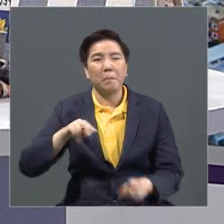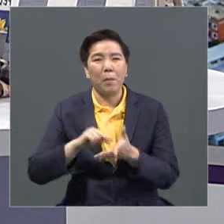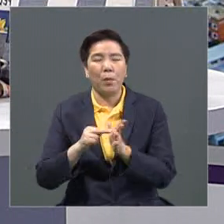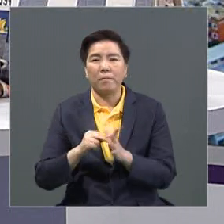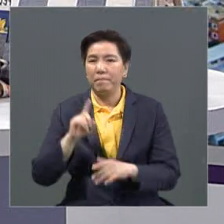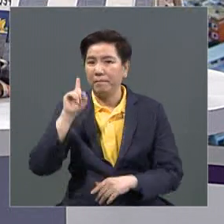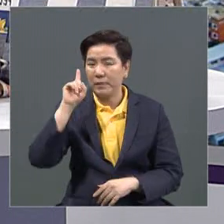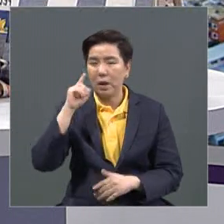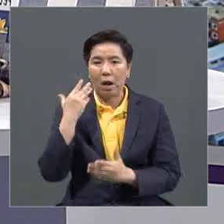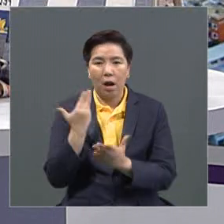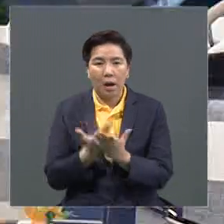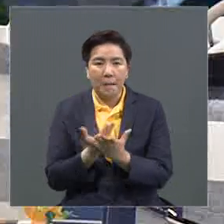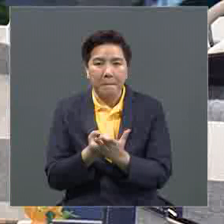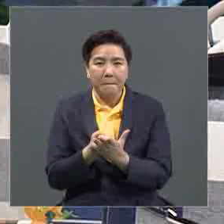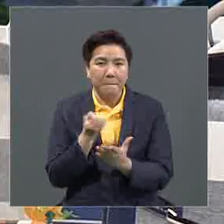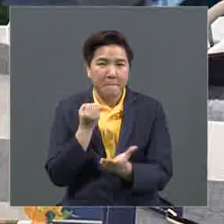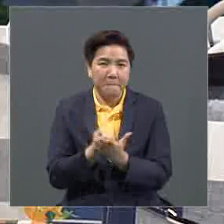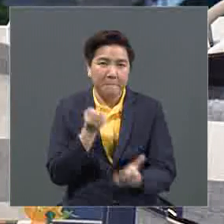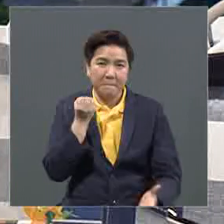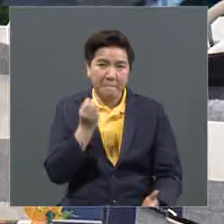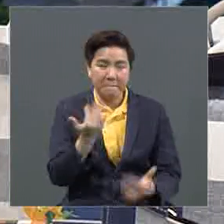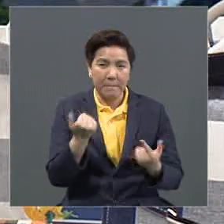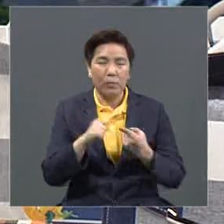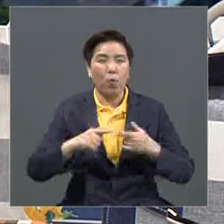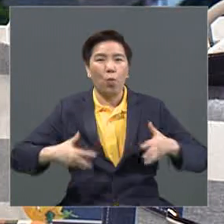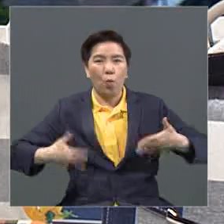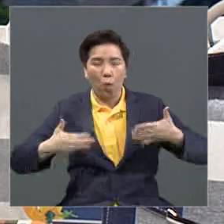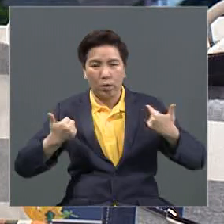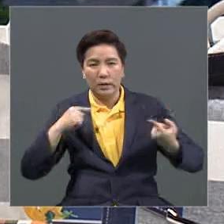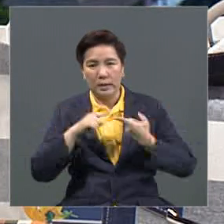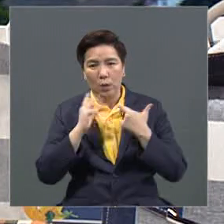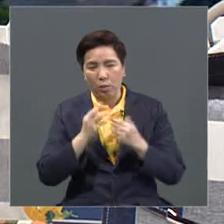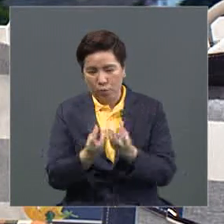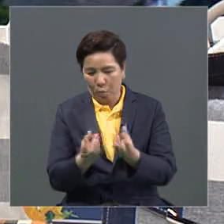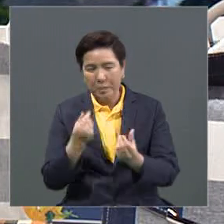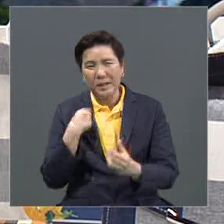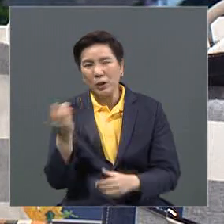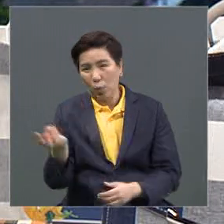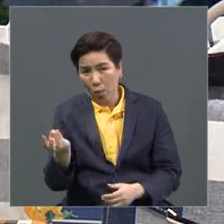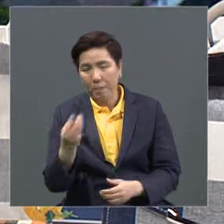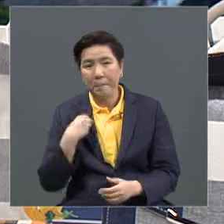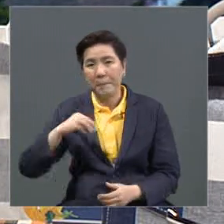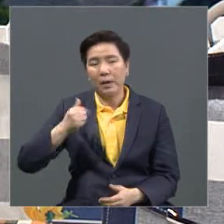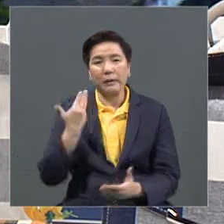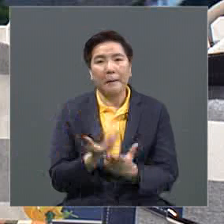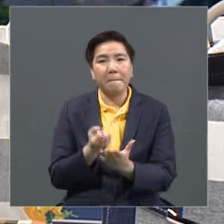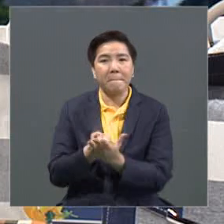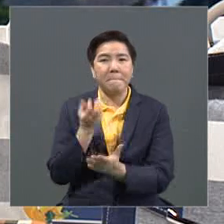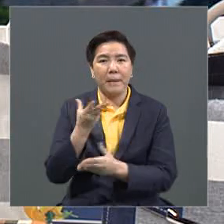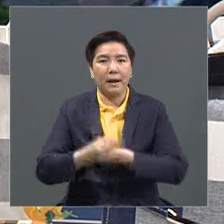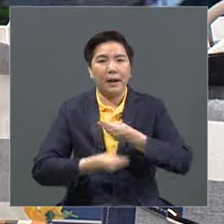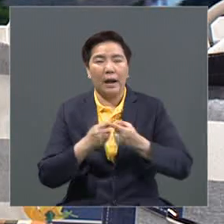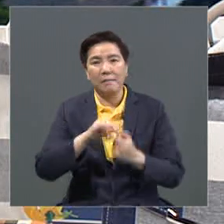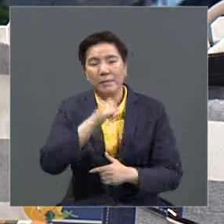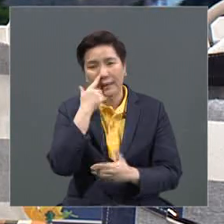ยืนหนึ่งนะครับในเรื่องของผลผลิตที่มีราคาสูงในช่วงอากาศร้อนคือผลผลิตเนี่ยออกมาน้อยครับทำให้ราคามะนาวตลาดบาง